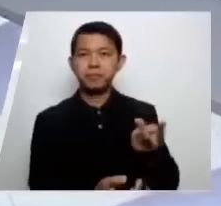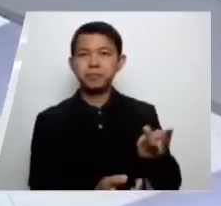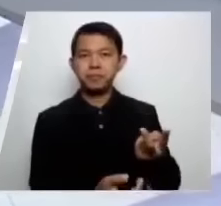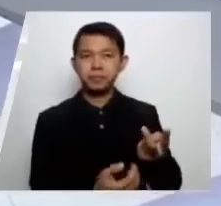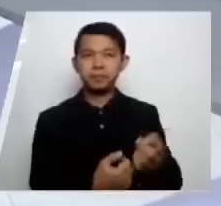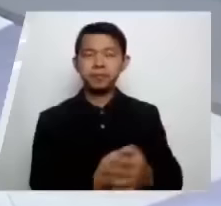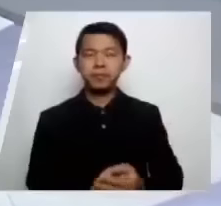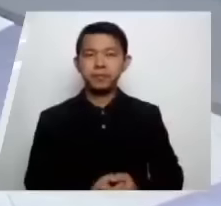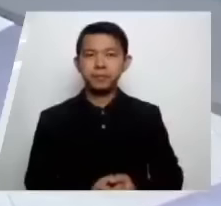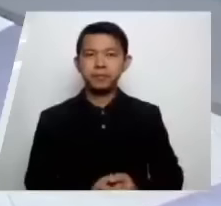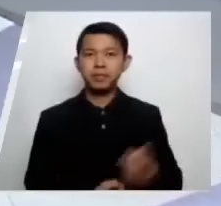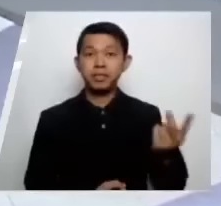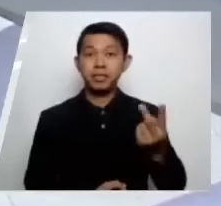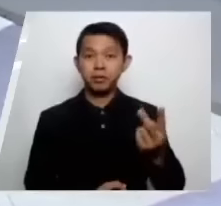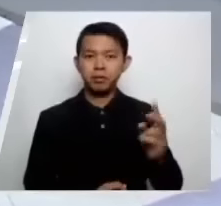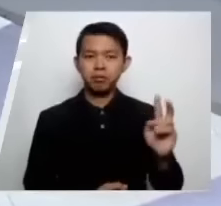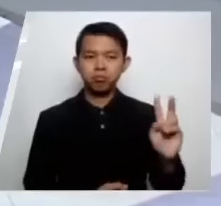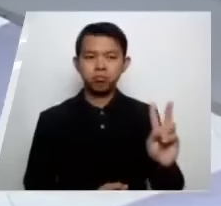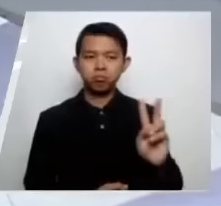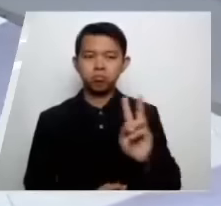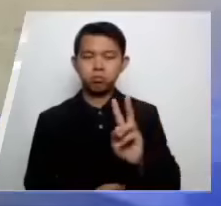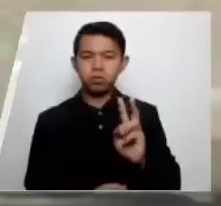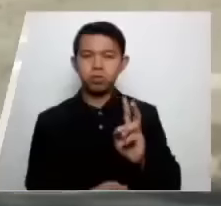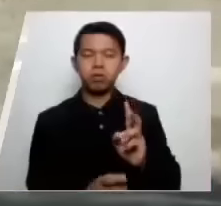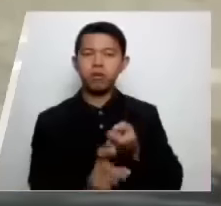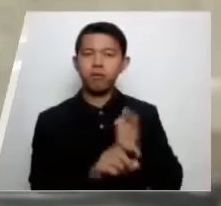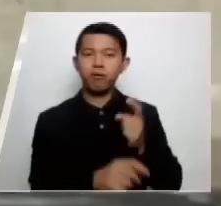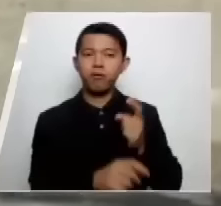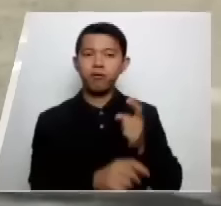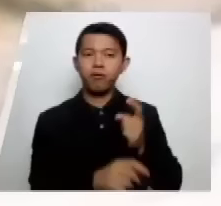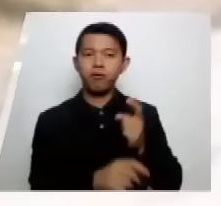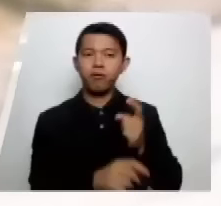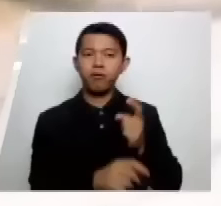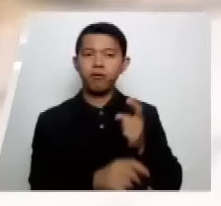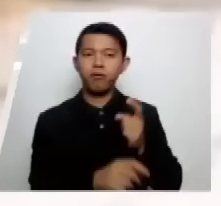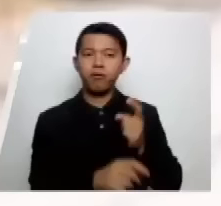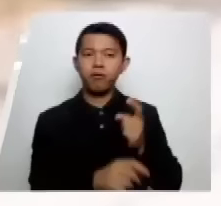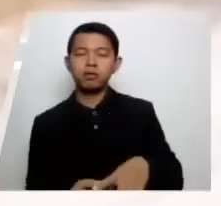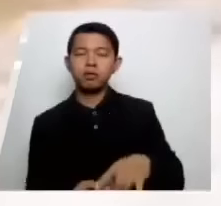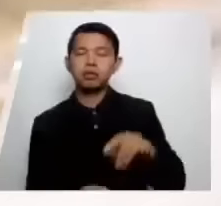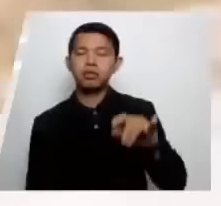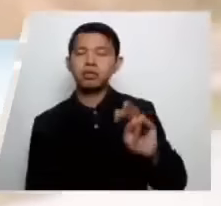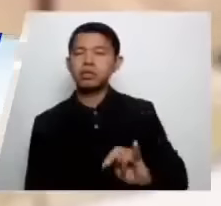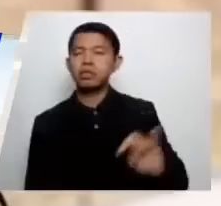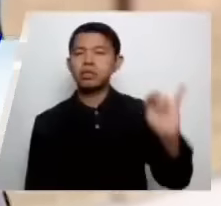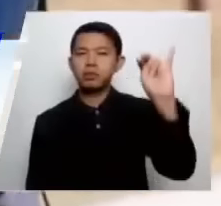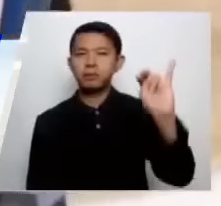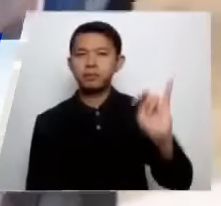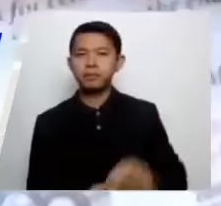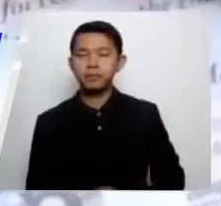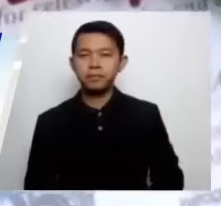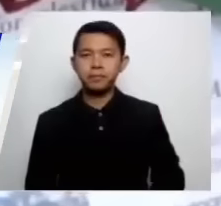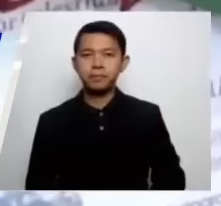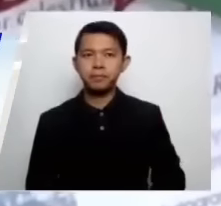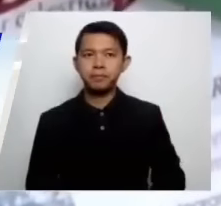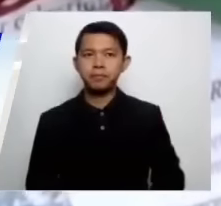Daglakan sila mula Batangas hanggang Ilocos Norte. December 6, sinimula ni na Mira at Jay Abrera ang